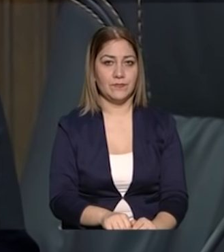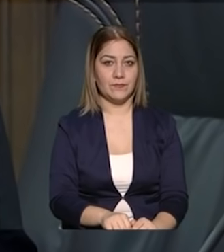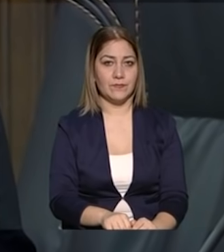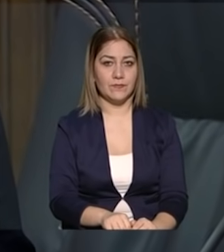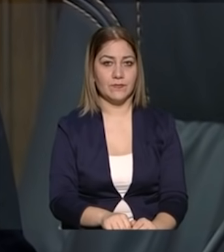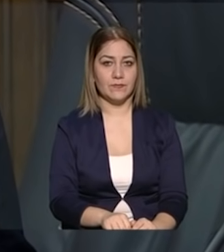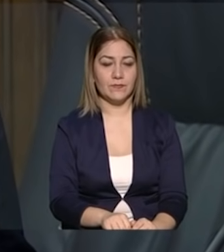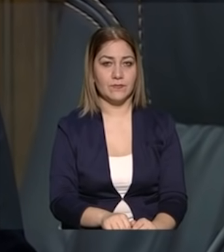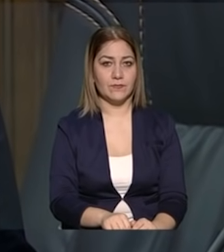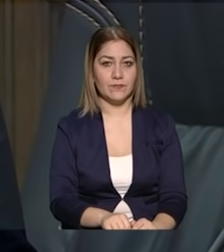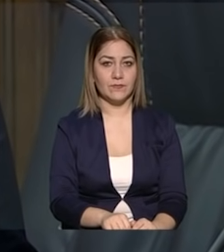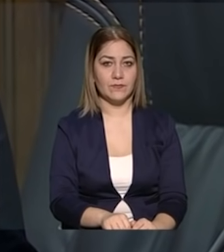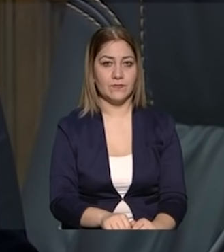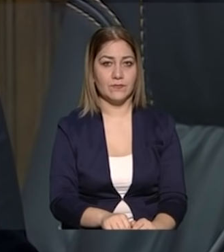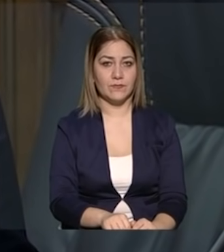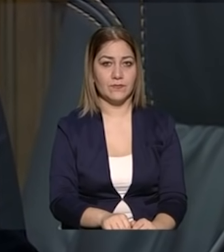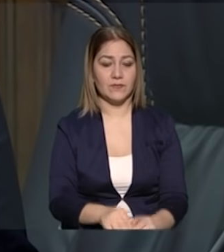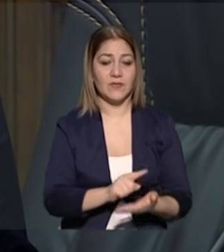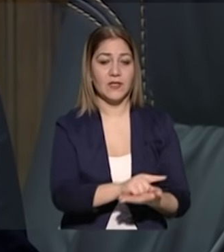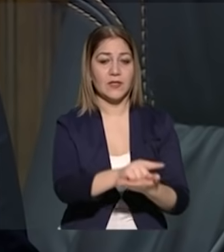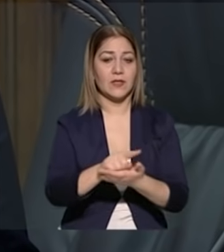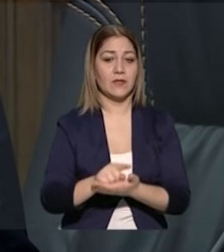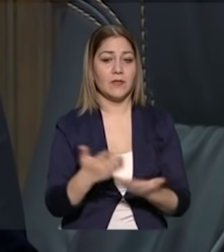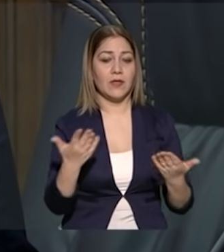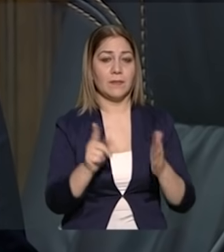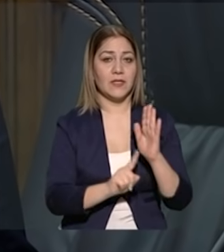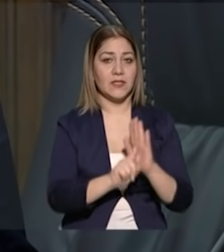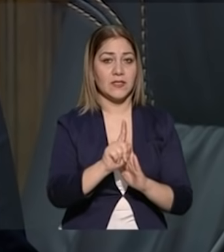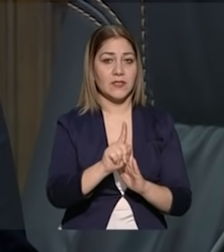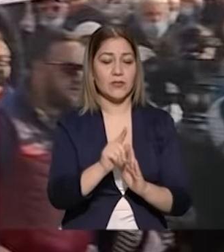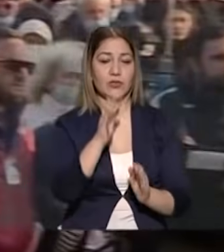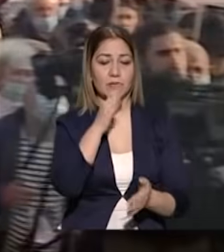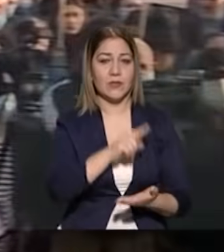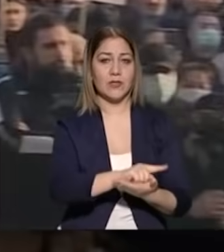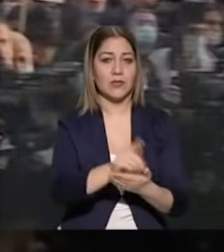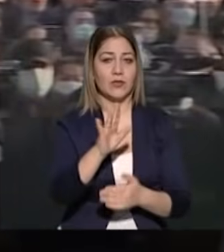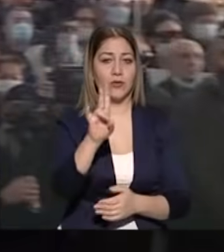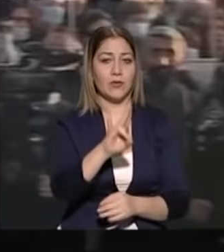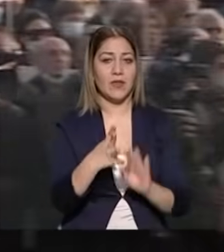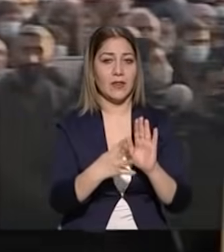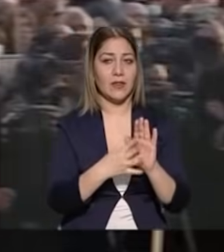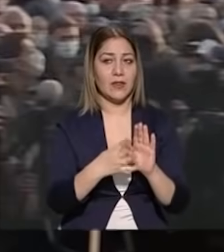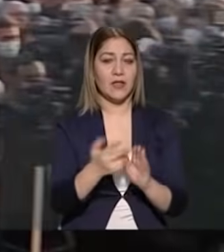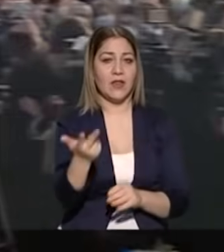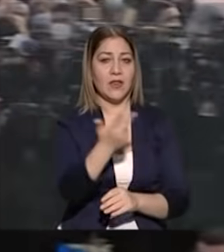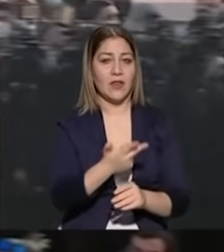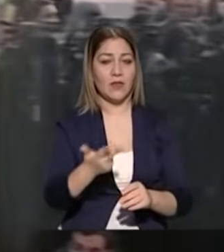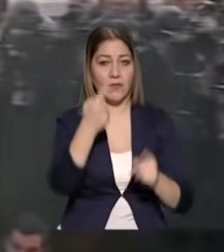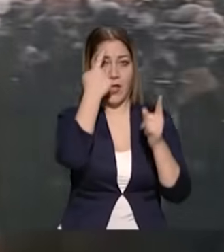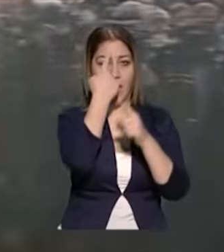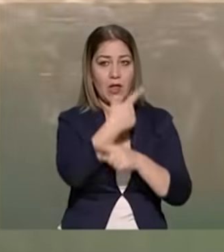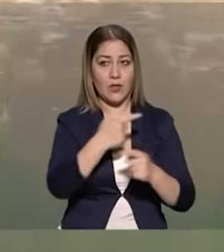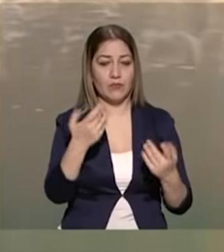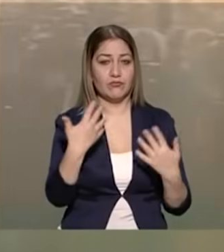Իսկ այդ քննարկումը երբ կսկսի, քննարկենք։ Նոյեմբերի 9-ի եռակողմ հայտարարությունից